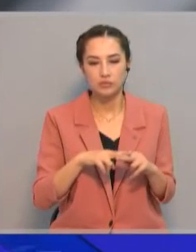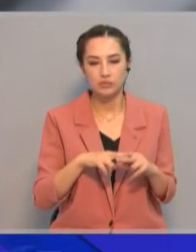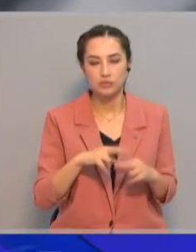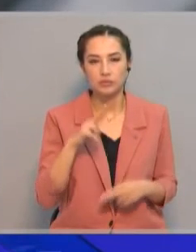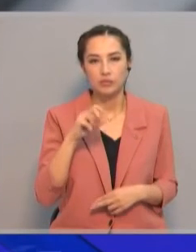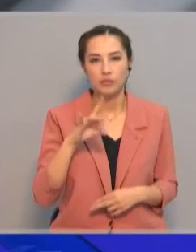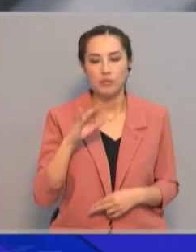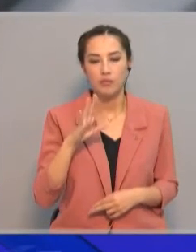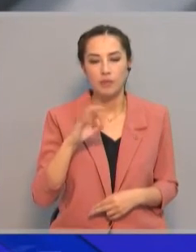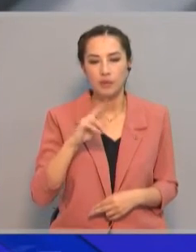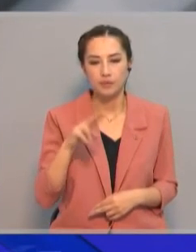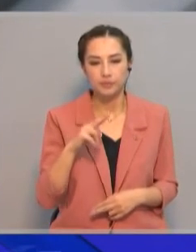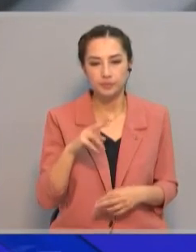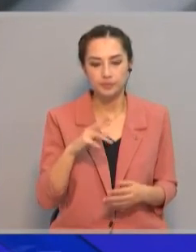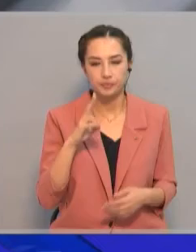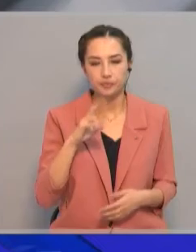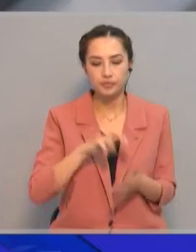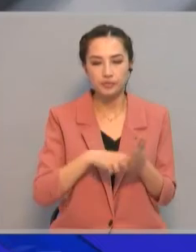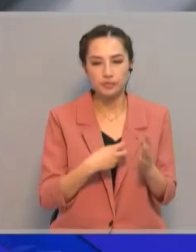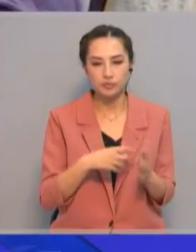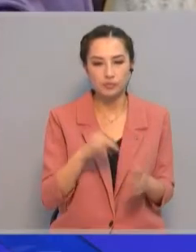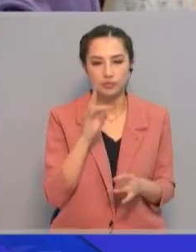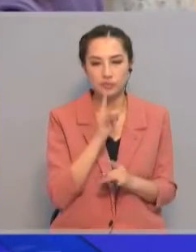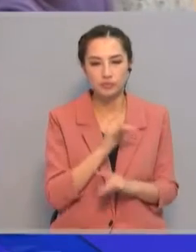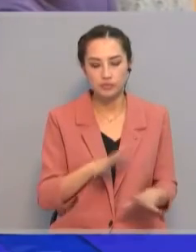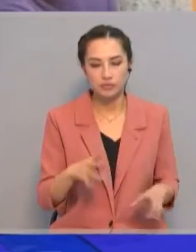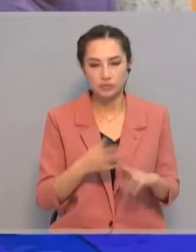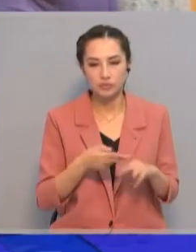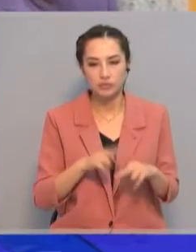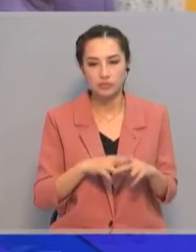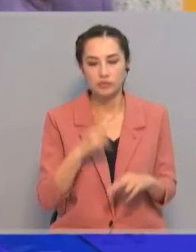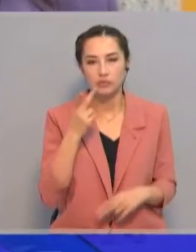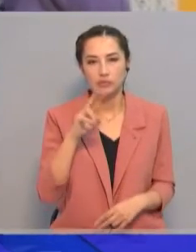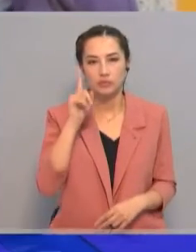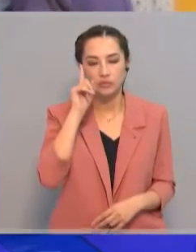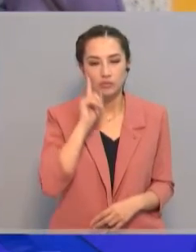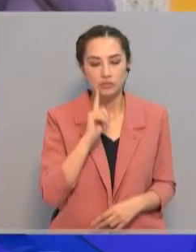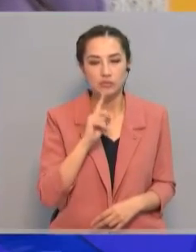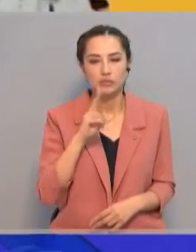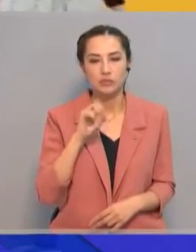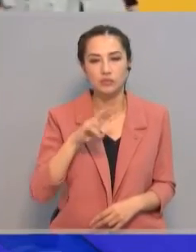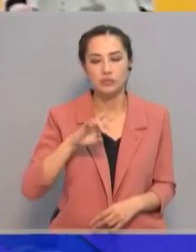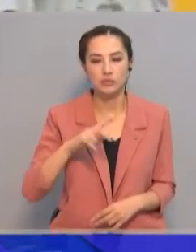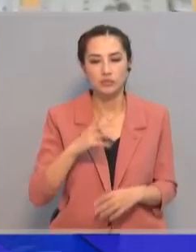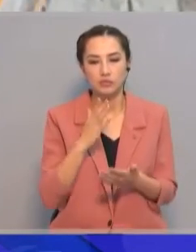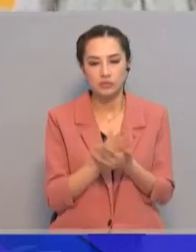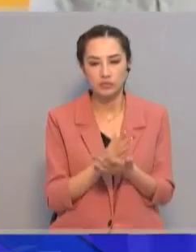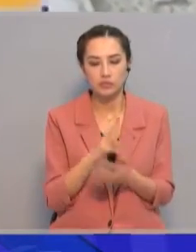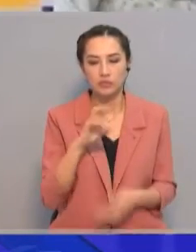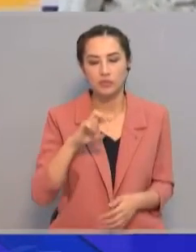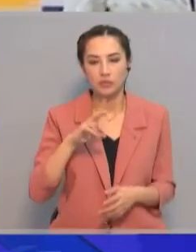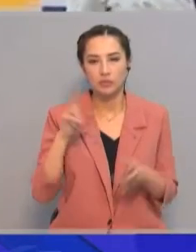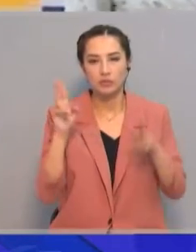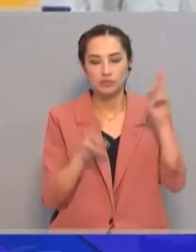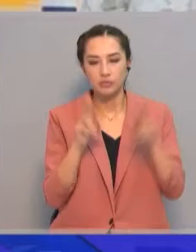переводы облагаться налогом не будут отмечаем что для удобства налогообложения и п есть несколько налоговых